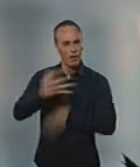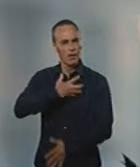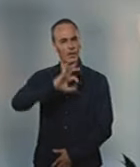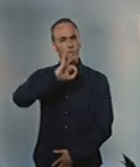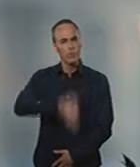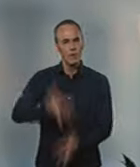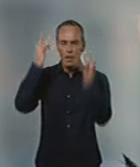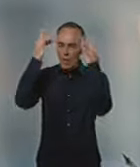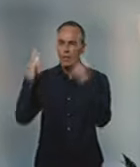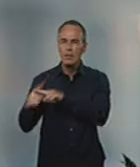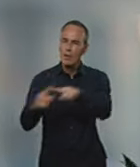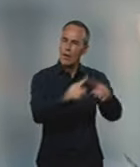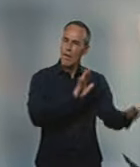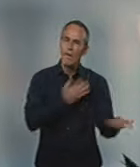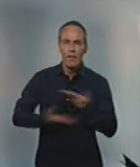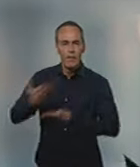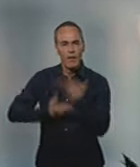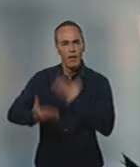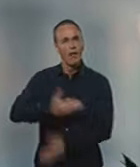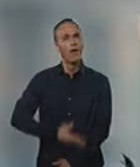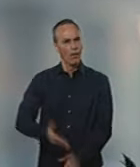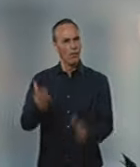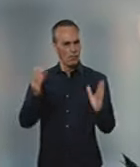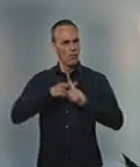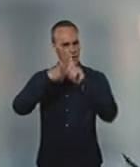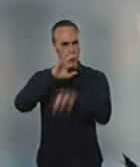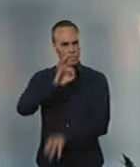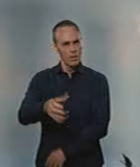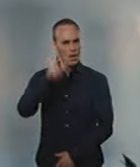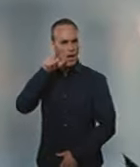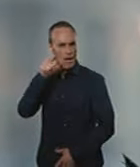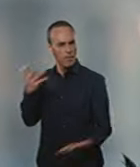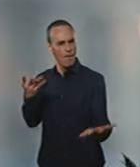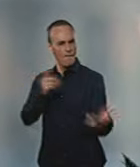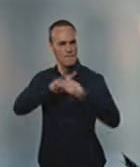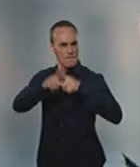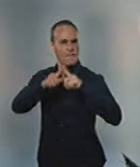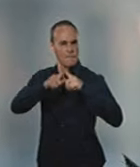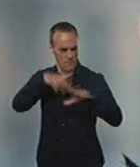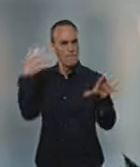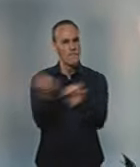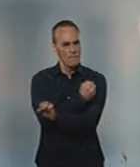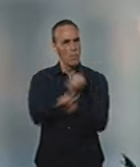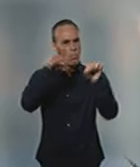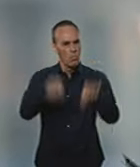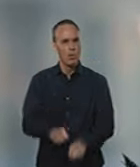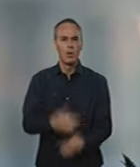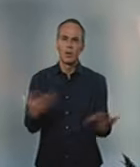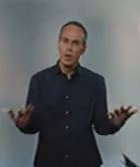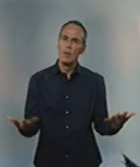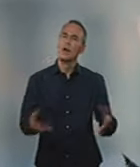monde a quelque chose à gagner à l'effort pour trouver un accord sans doute faudra-t-il réfléchir à d'autres formes de